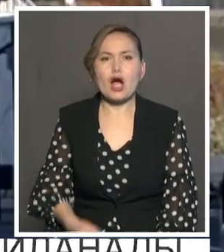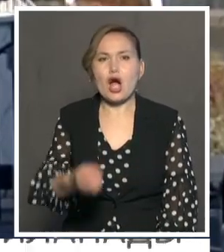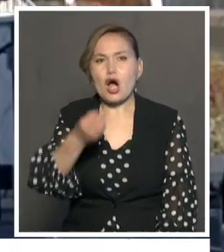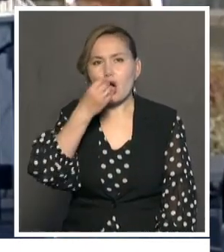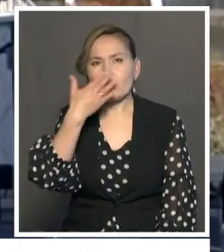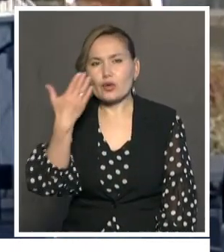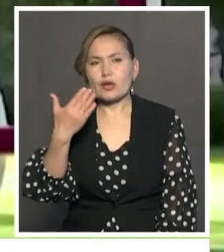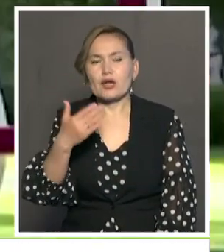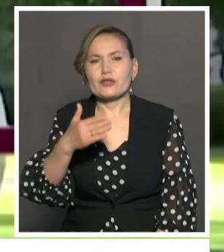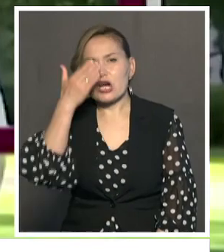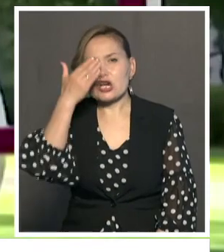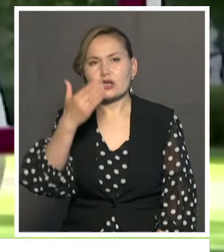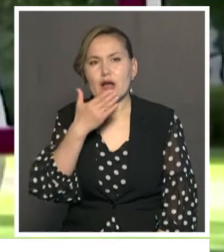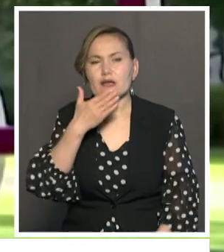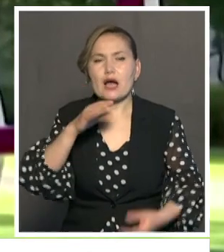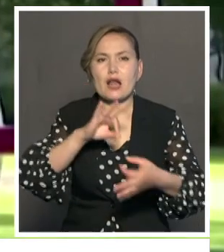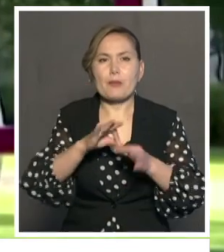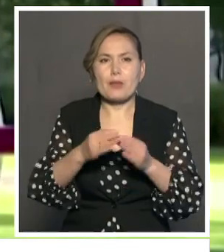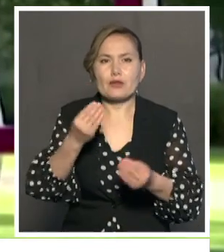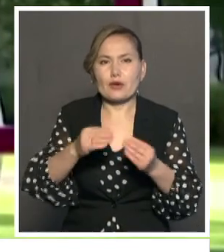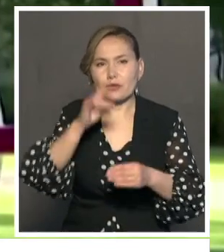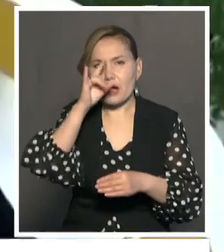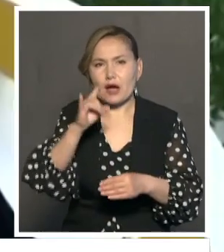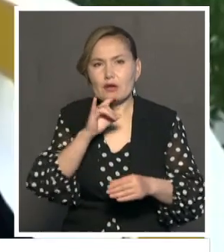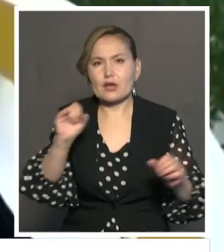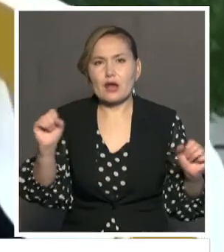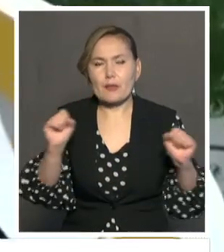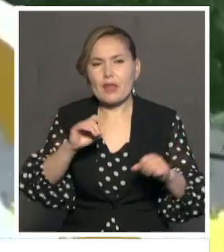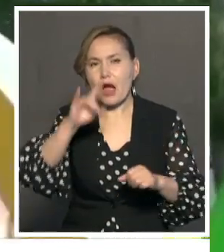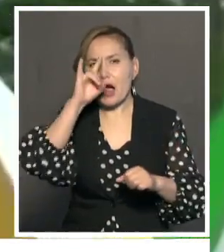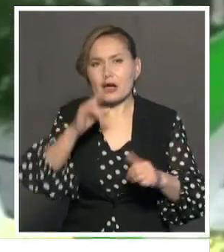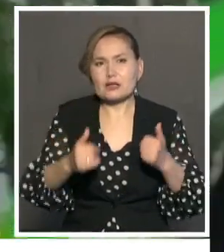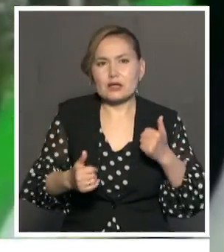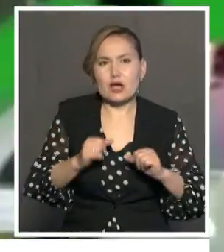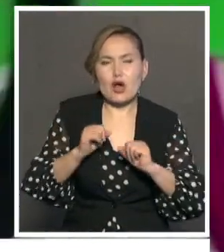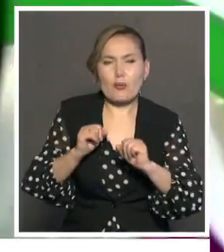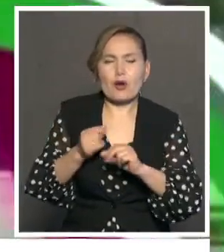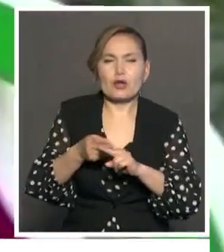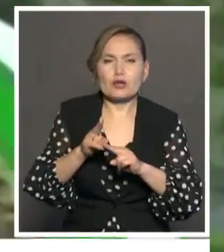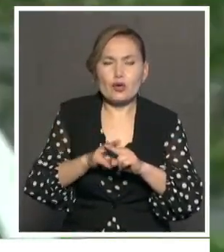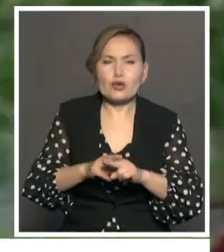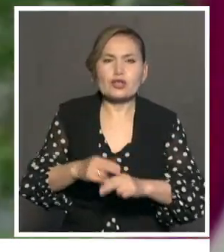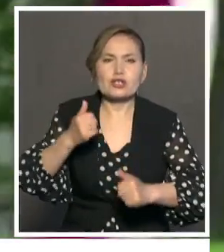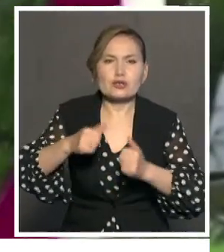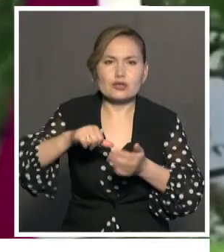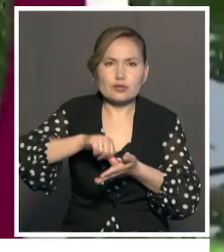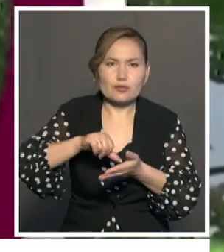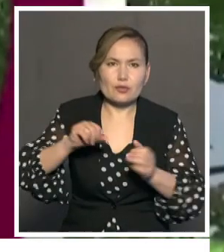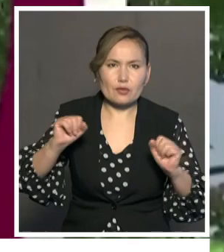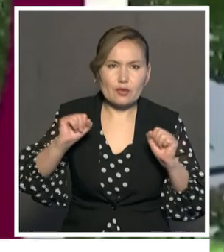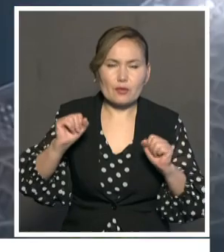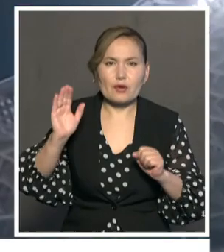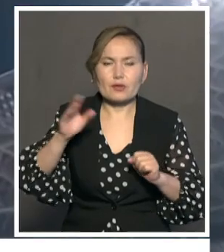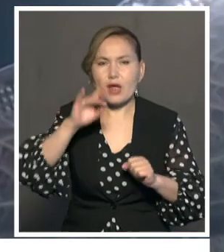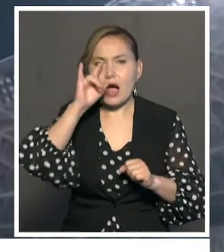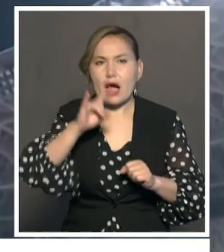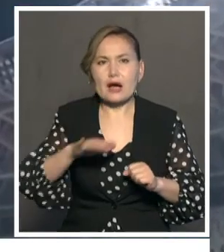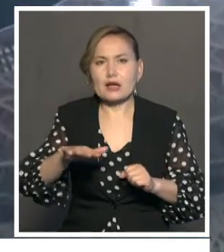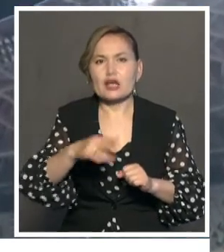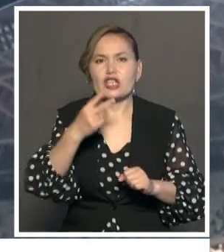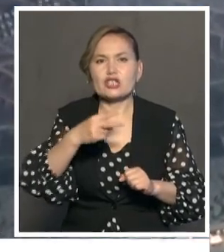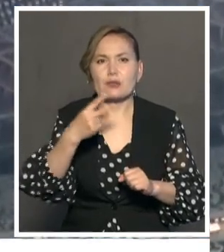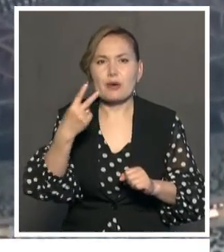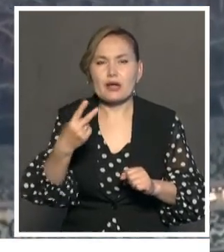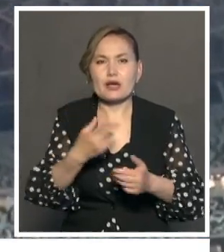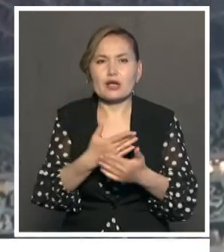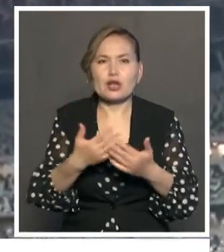Токиода өтетін жазғы олимпиада ойындарында Қазақстан спортшылары ел намысын спорттың 30 түрінен қорғайды. Бүгінде еліміз спорттың 22